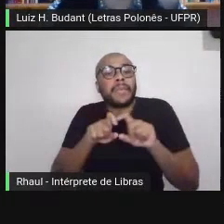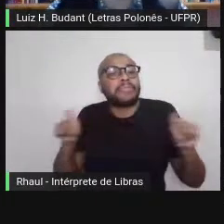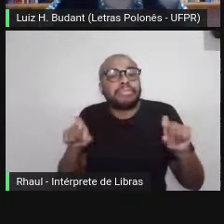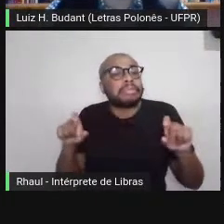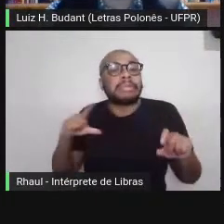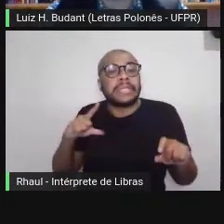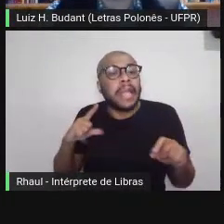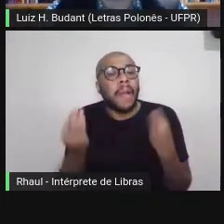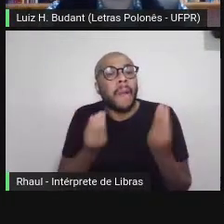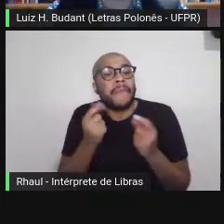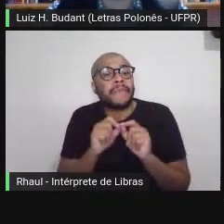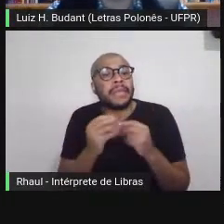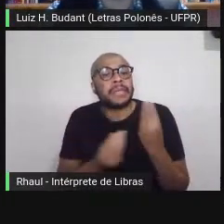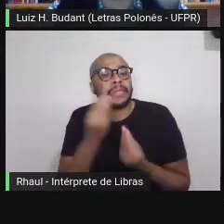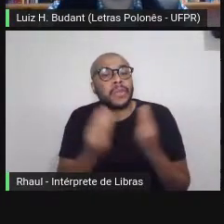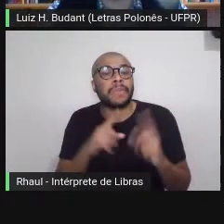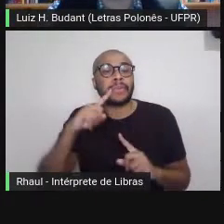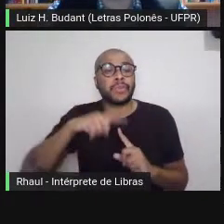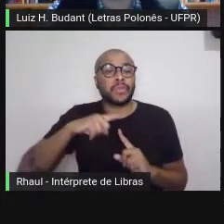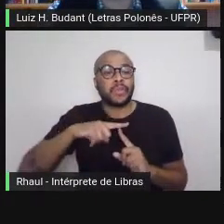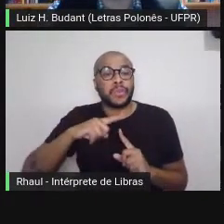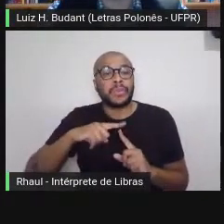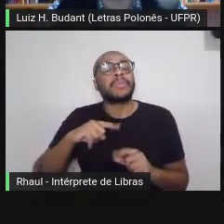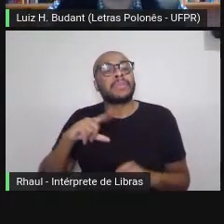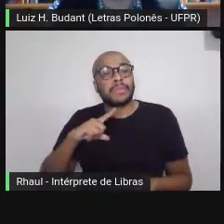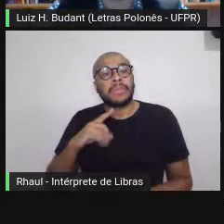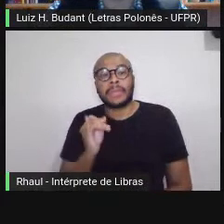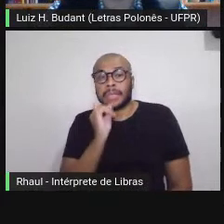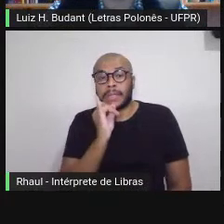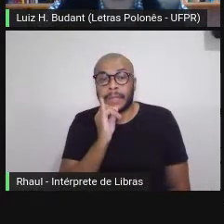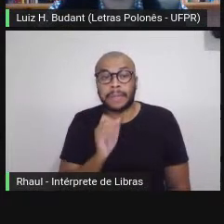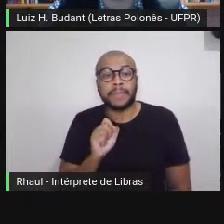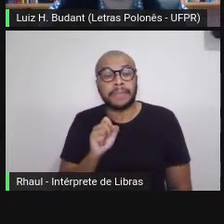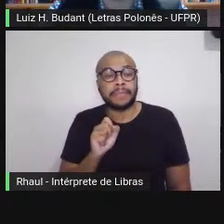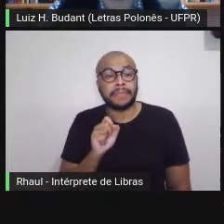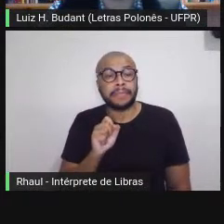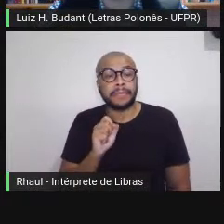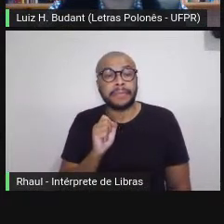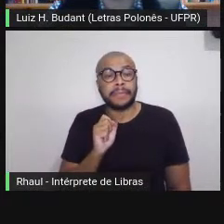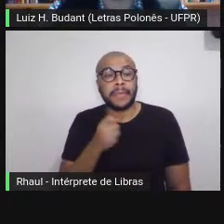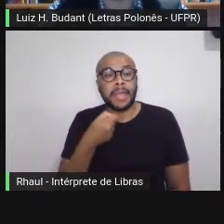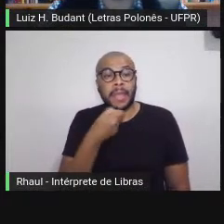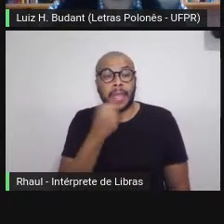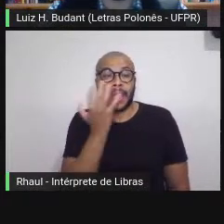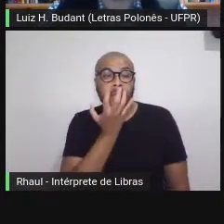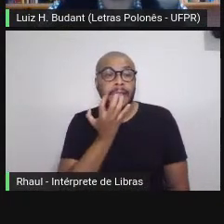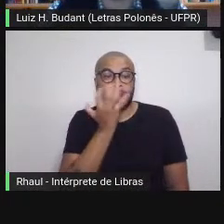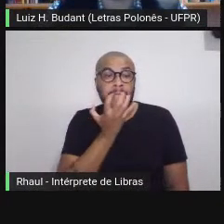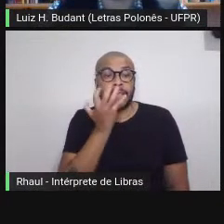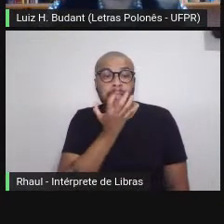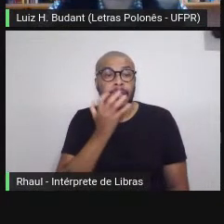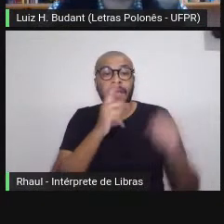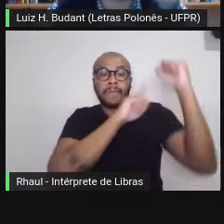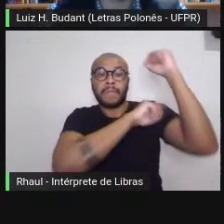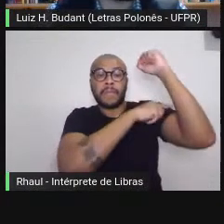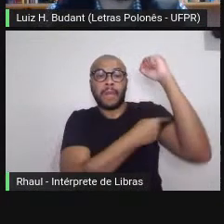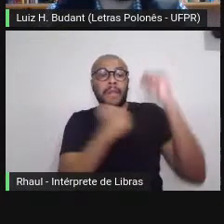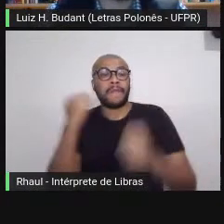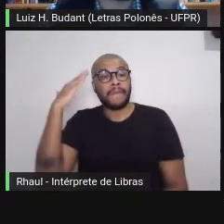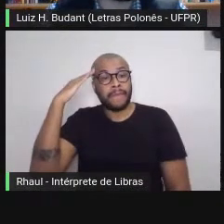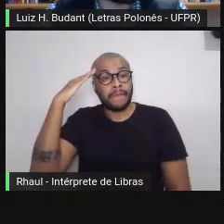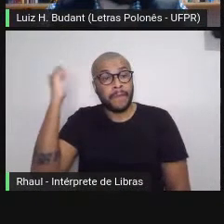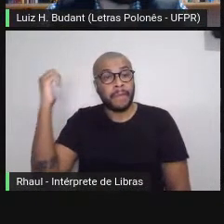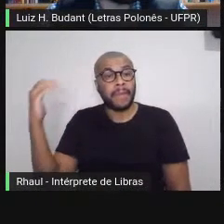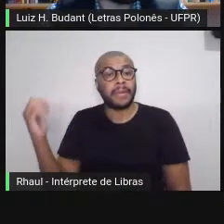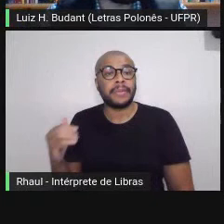sobrenome. Esse tipo de sobrenome. Então, há esse cantor polonês recente, muito famoso, przepraszam,